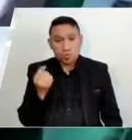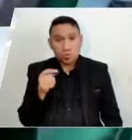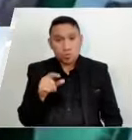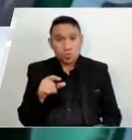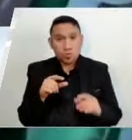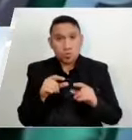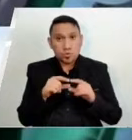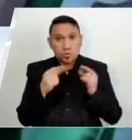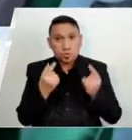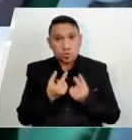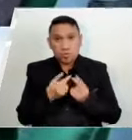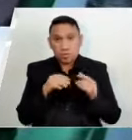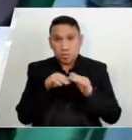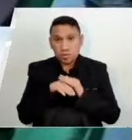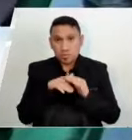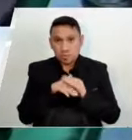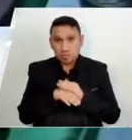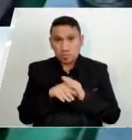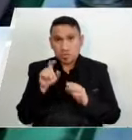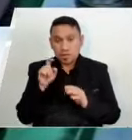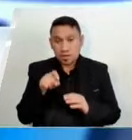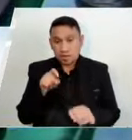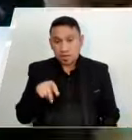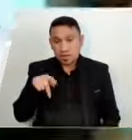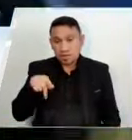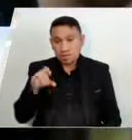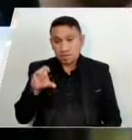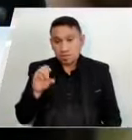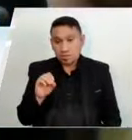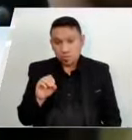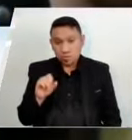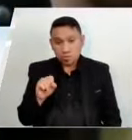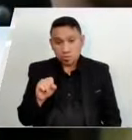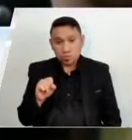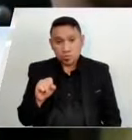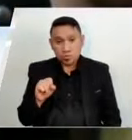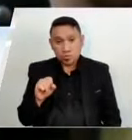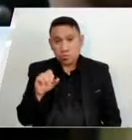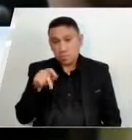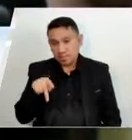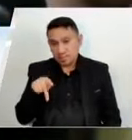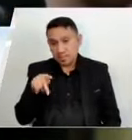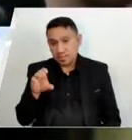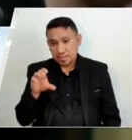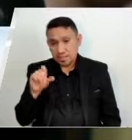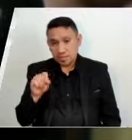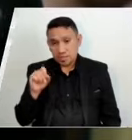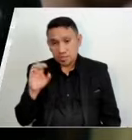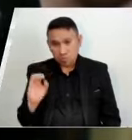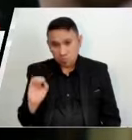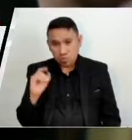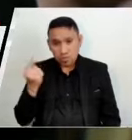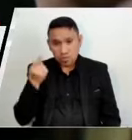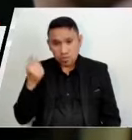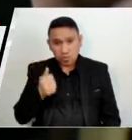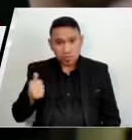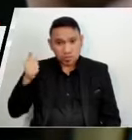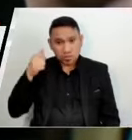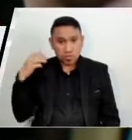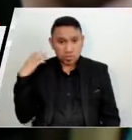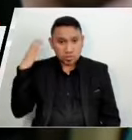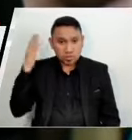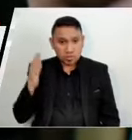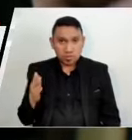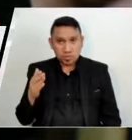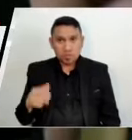dapat daw nasa PCSO Chairman ang isang rot access kailangan eh ah